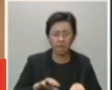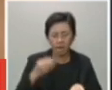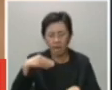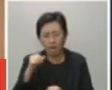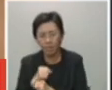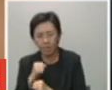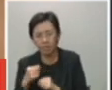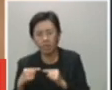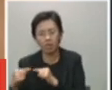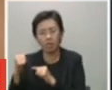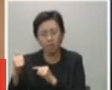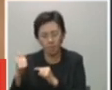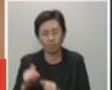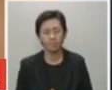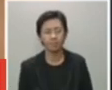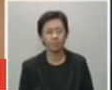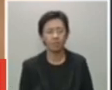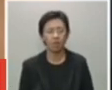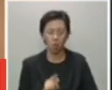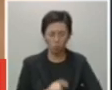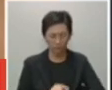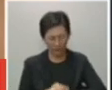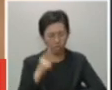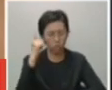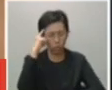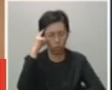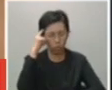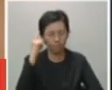ำงานต่อได้นะครับจะได้กะเวลาถูก